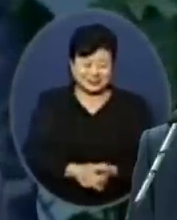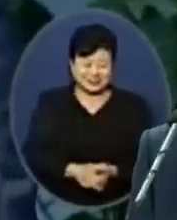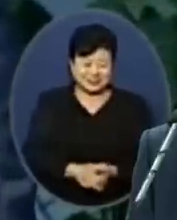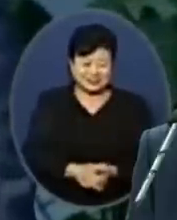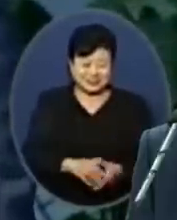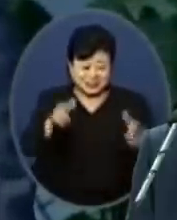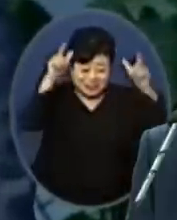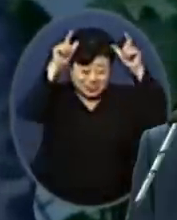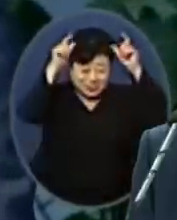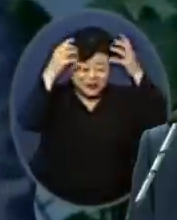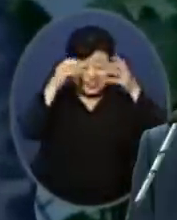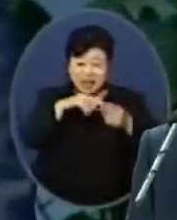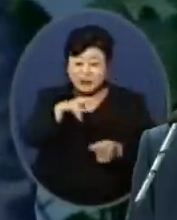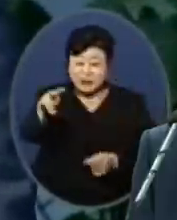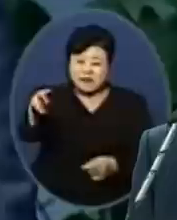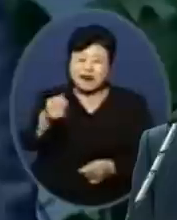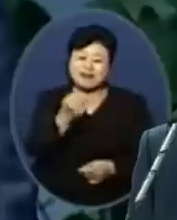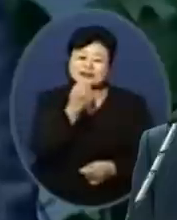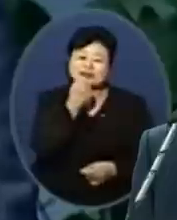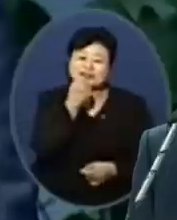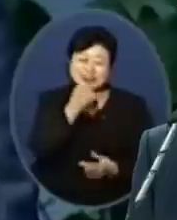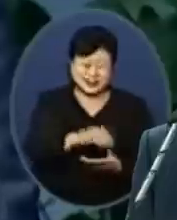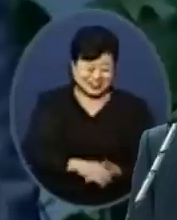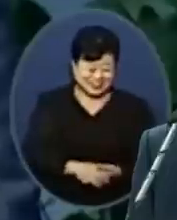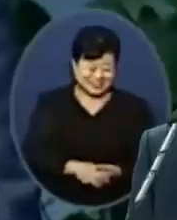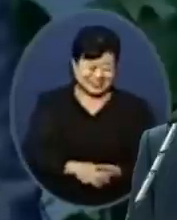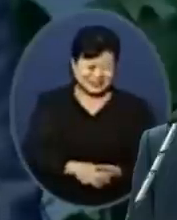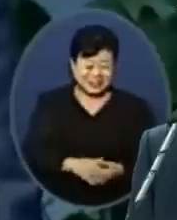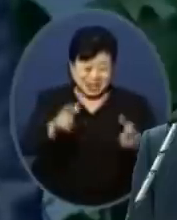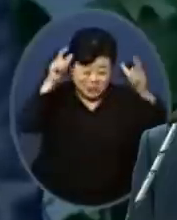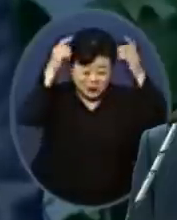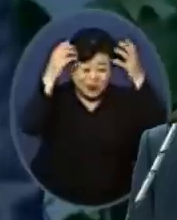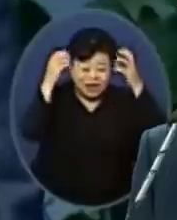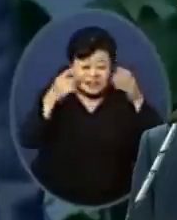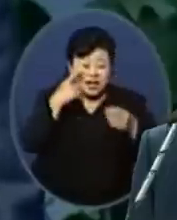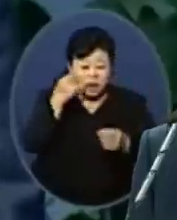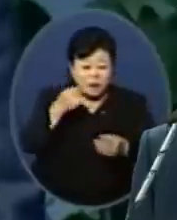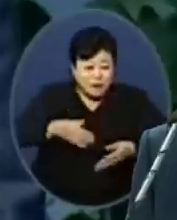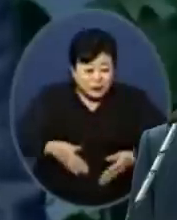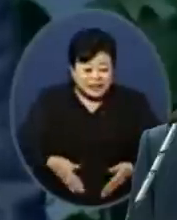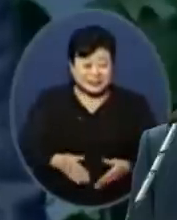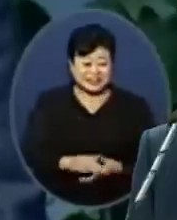그러나 송아지가 그걸 보면 웃을 겁니다. 송아지는 어머니